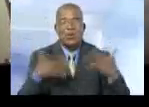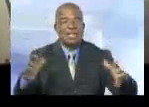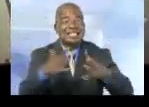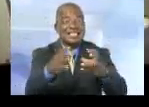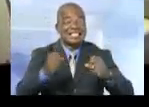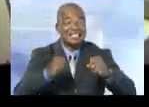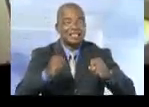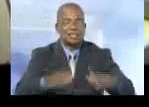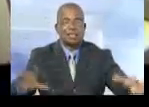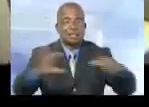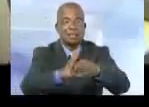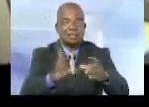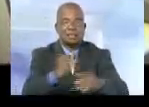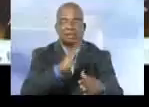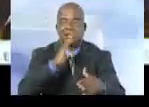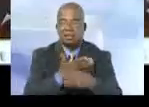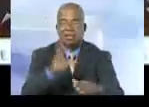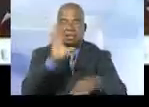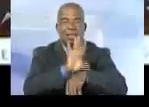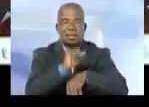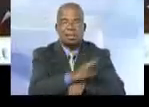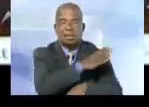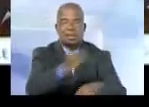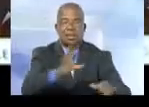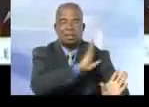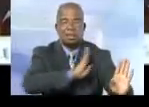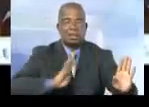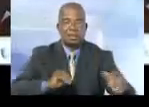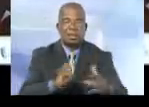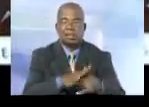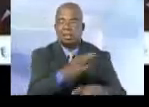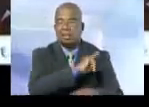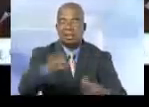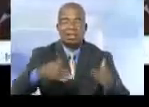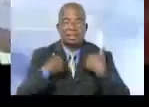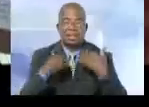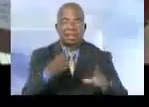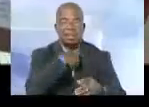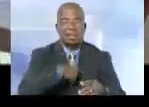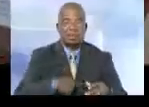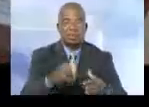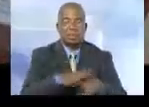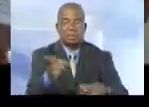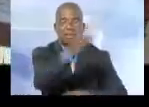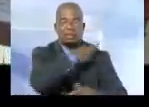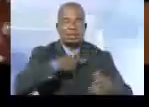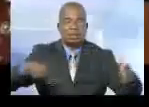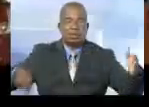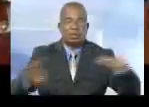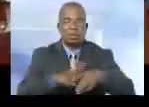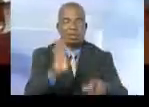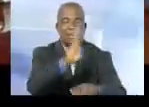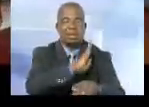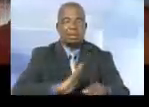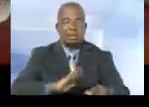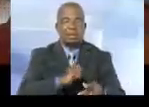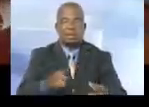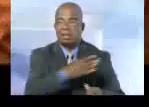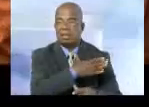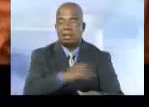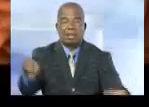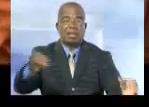de la collaboration entre la Côte d'Ivoire et la Belgique. Il a souhaité que le Royaume de Belgique investisse dans le secteur